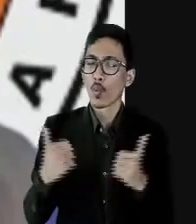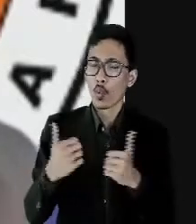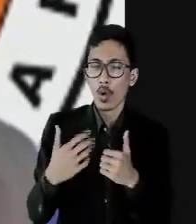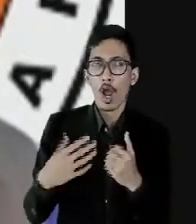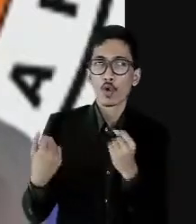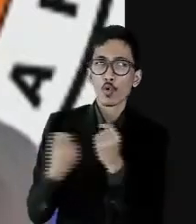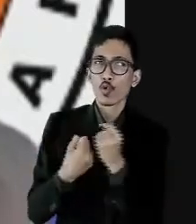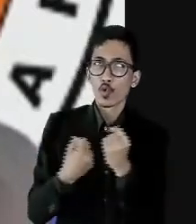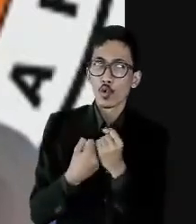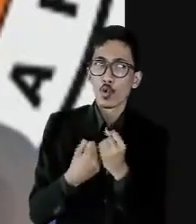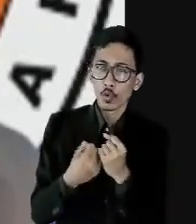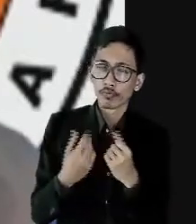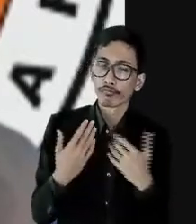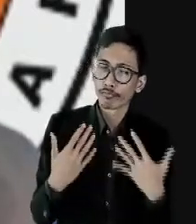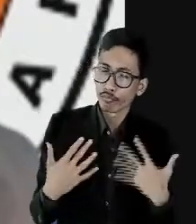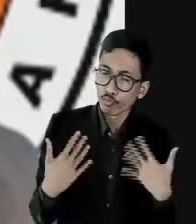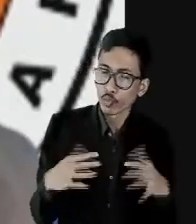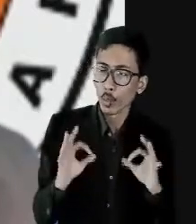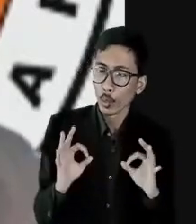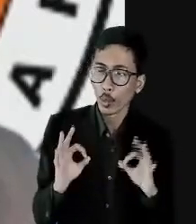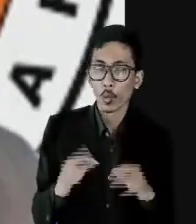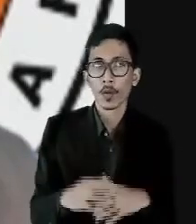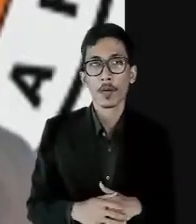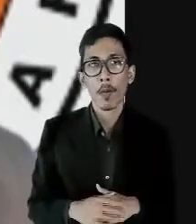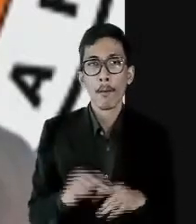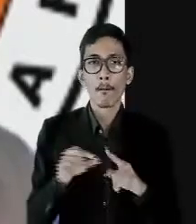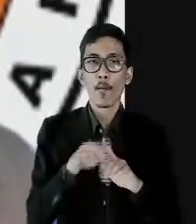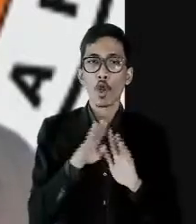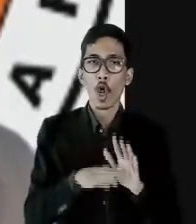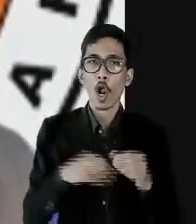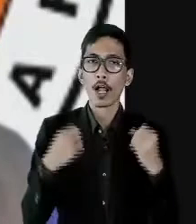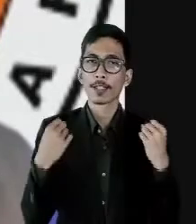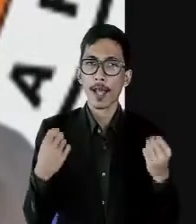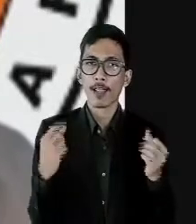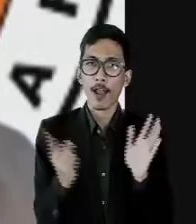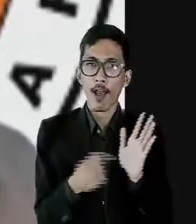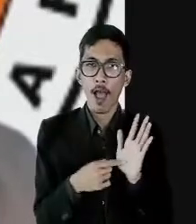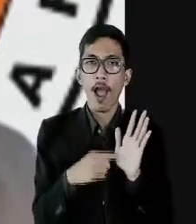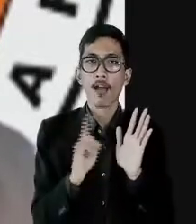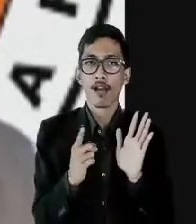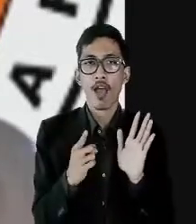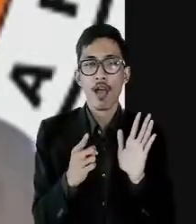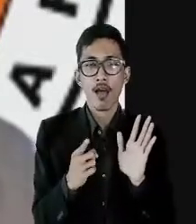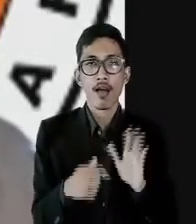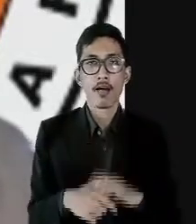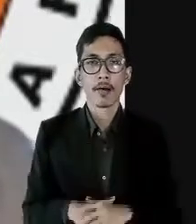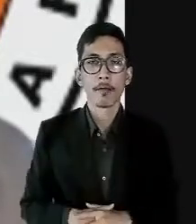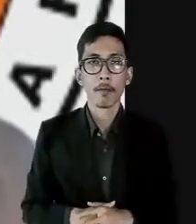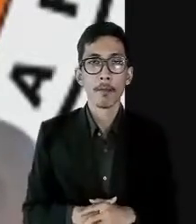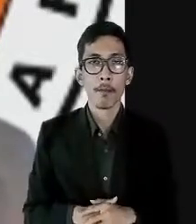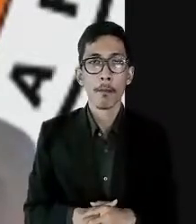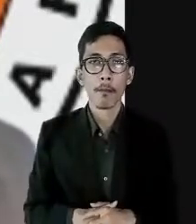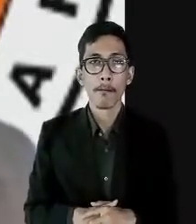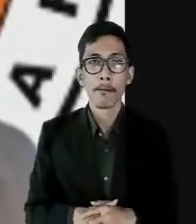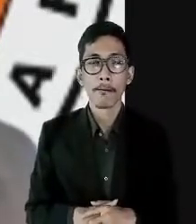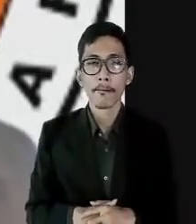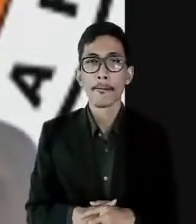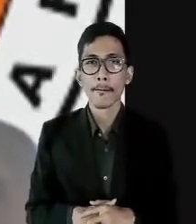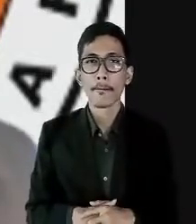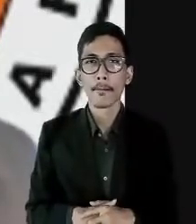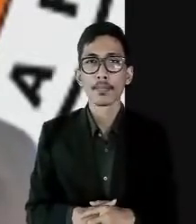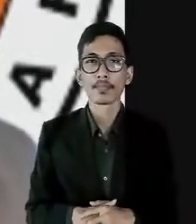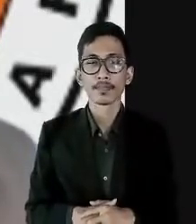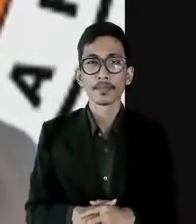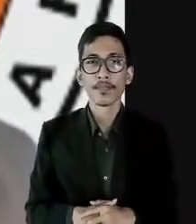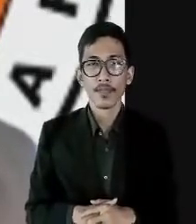kerjasama mensosialisasikan protokol kesehatan dalam rangka mendukung PON, tetapi juga beberapa aktivitas dalam